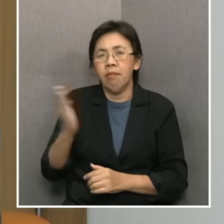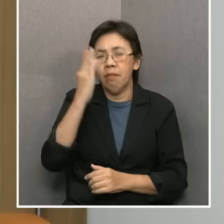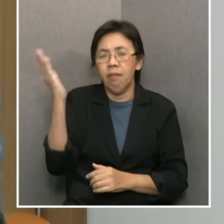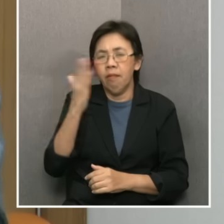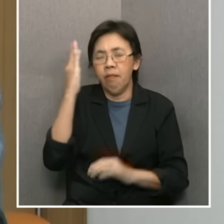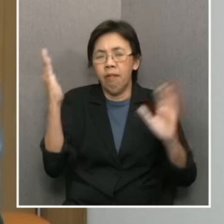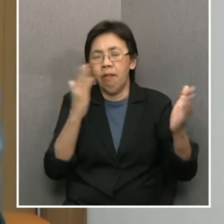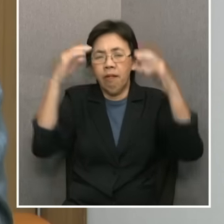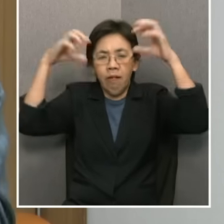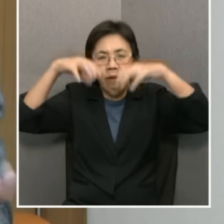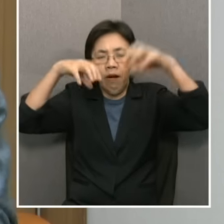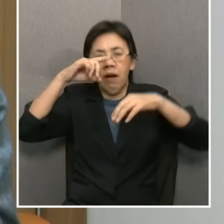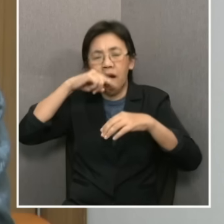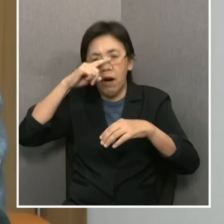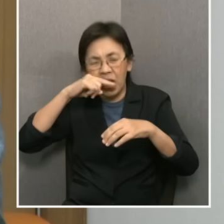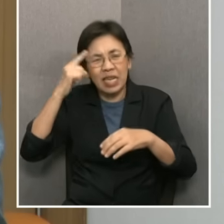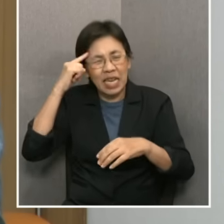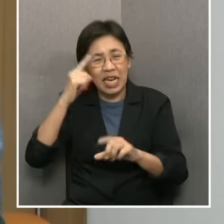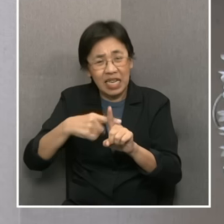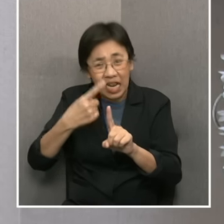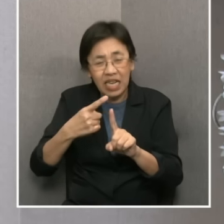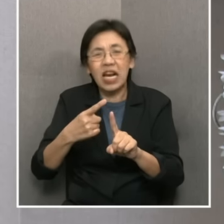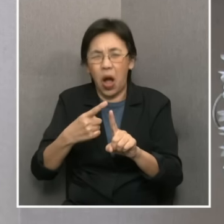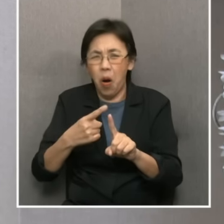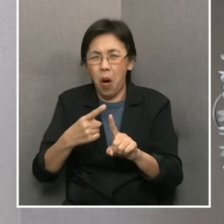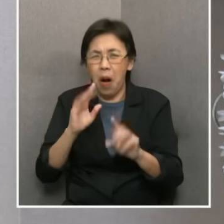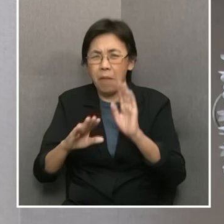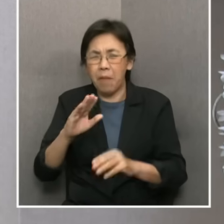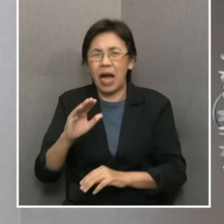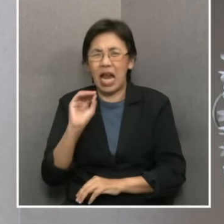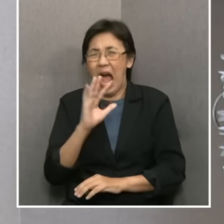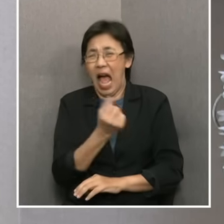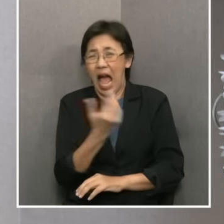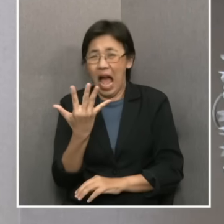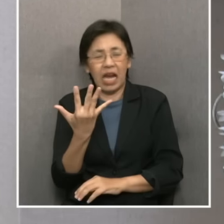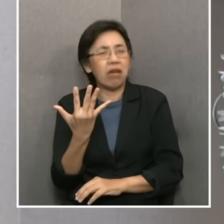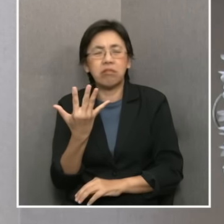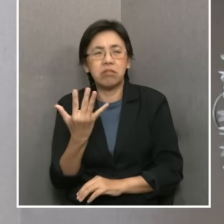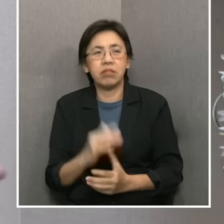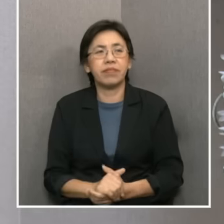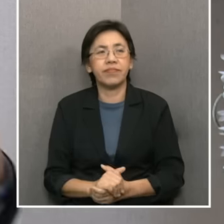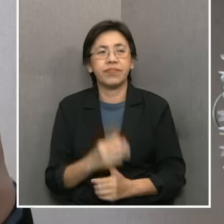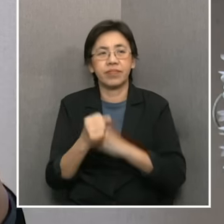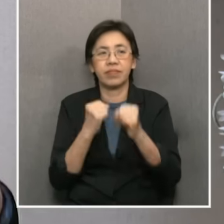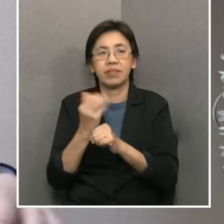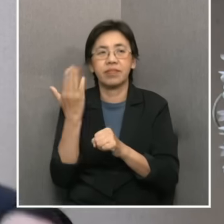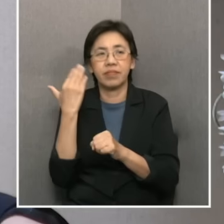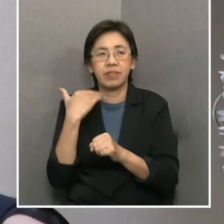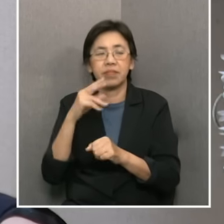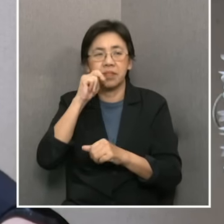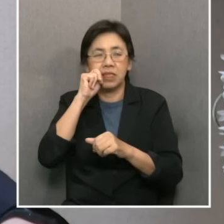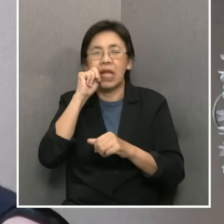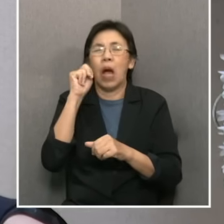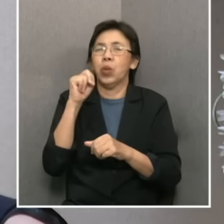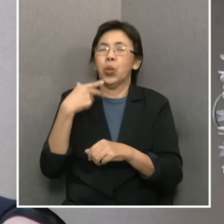เดือนละ5ลูกเนี่ยก็อาจจะไม่เป็นความจริงใช่ไหมครับ ไม่ใช่เลยครับ ก็ยังทั้งหมดเราเรียกว่าปีที่แล้วเป็นปีน้ำมากนะเป